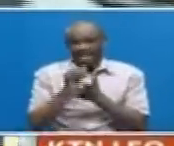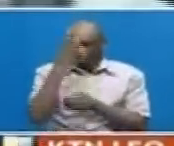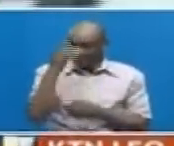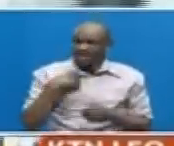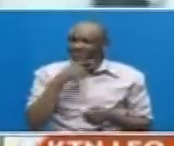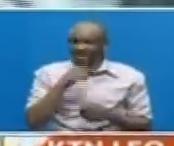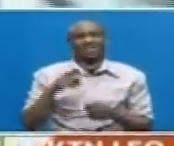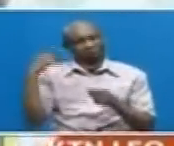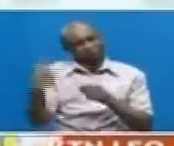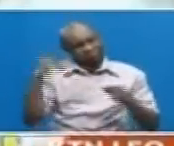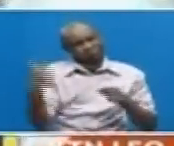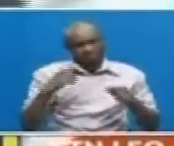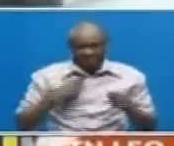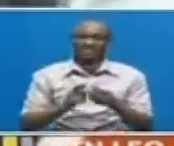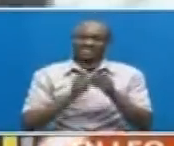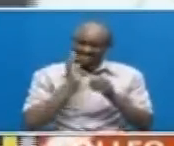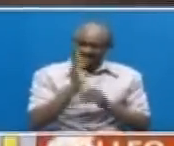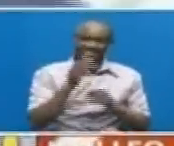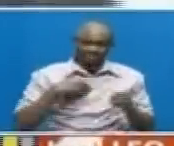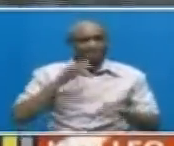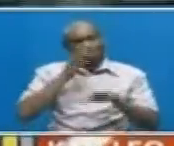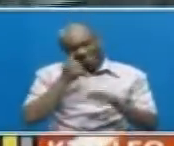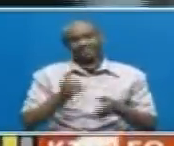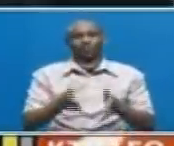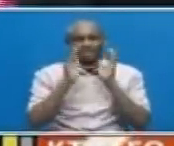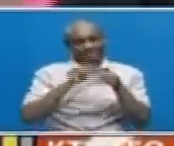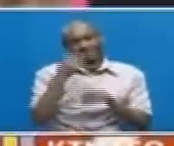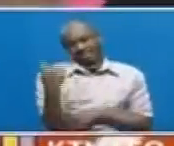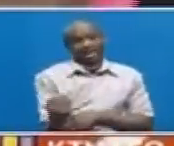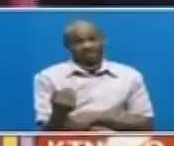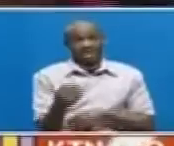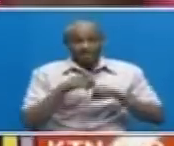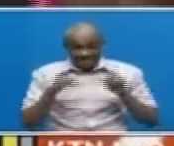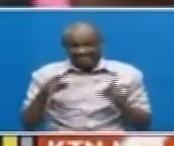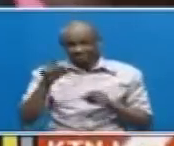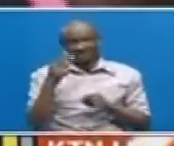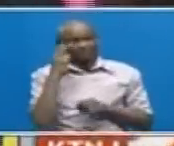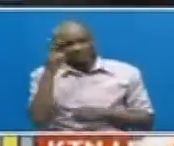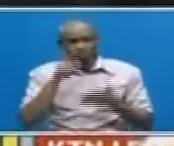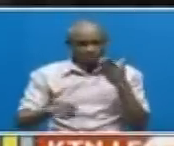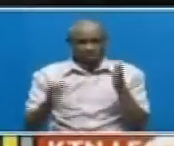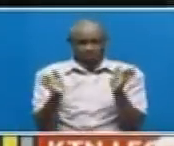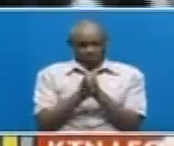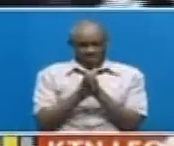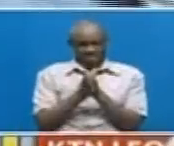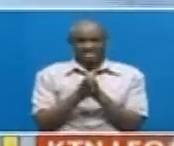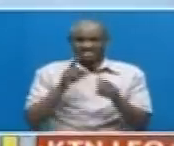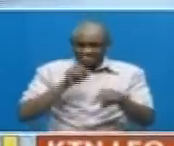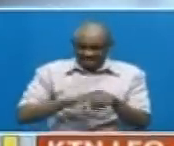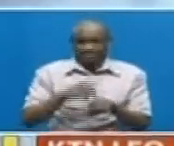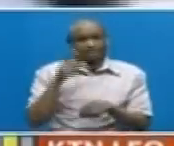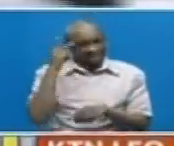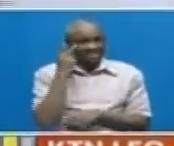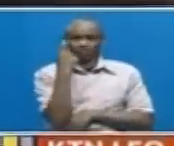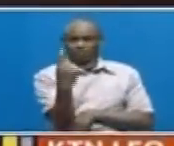alivyokuwa akimwadhibu na kumwelekeza katika maisha yake ya utotoni. Lakini ana mtazamo upi kuhusiana na kulelewa na mzazi